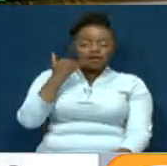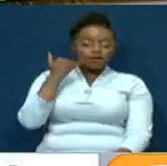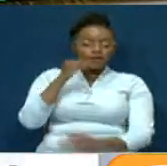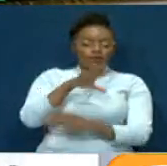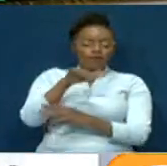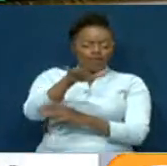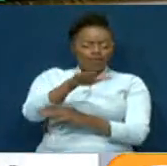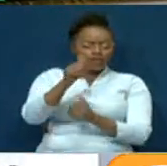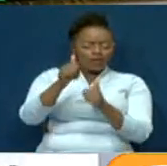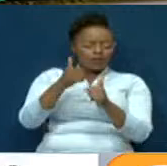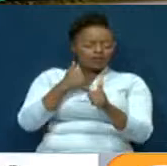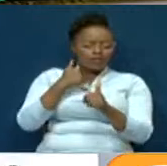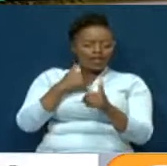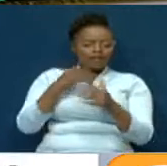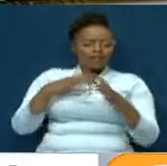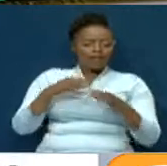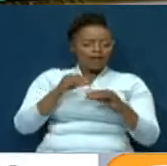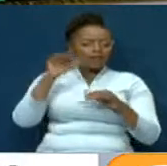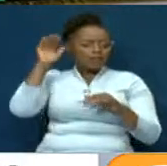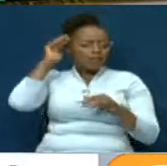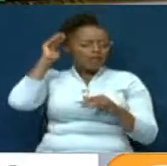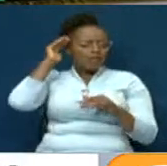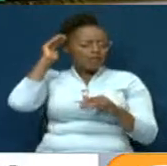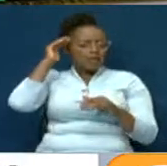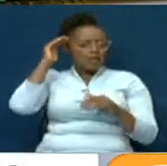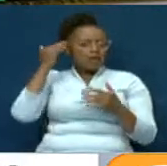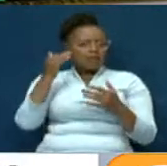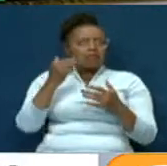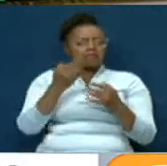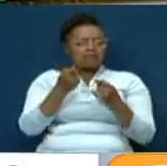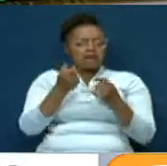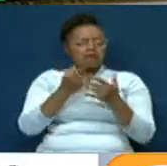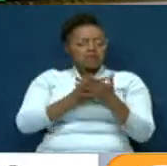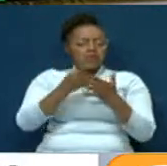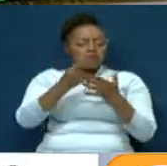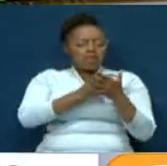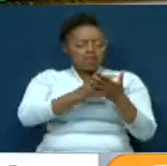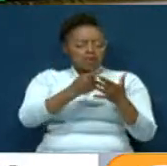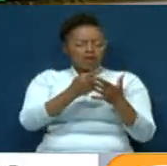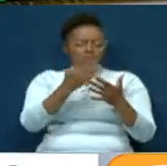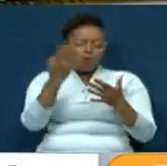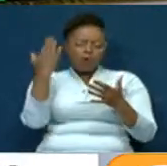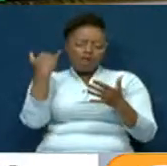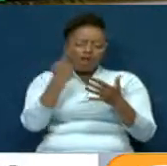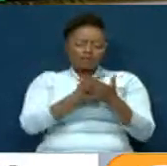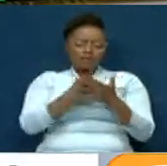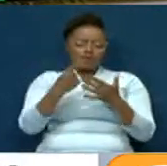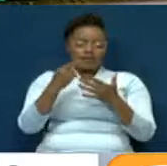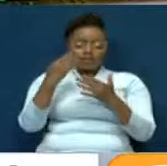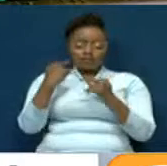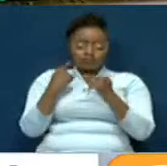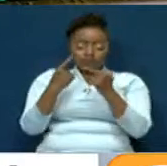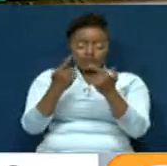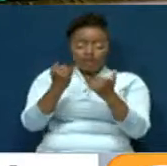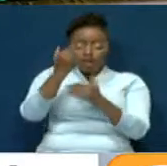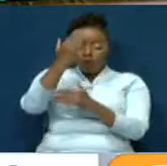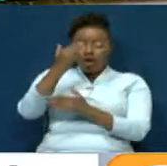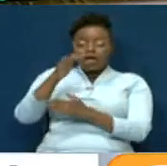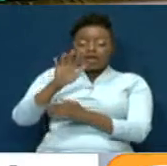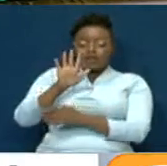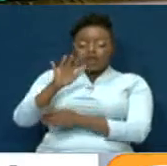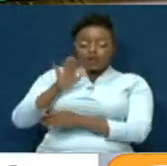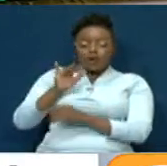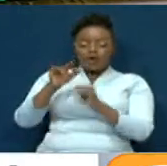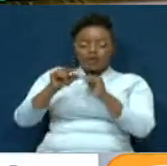ni sehemu ambayo imegonga vichwa vya habari kwa majuma kadhaa ama wiki moja iliyopita kutokana na mauaji ya wanawake